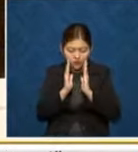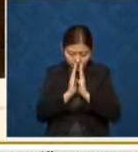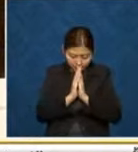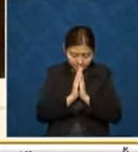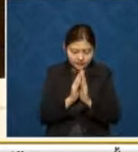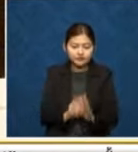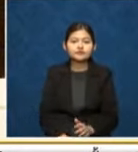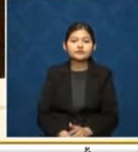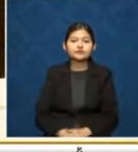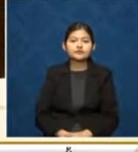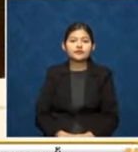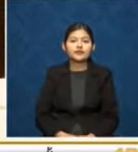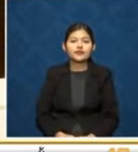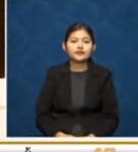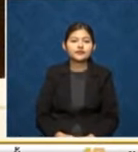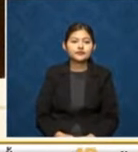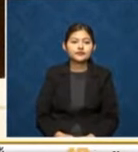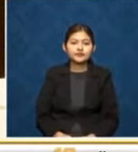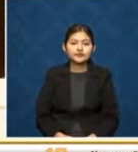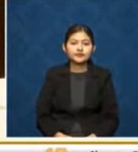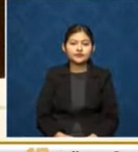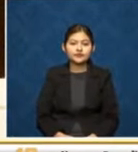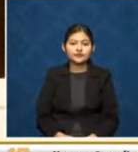รัตนมาศครับ